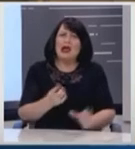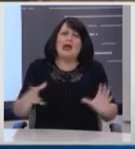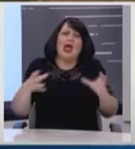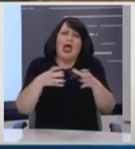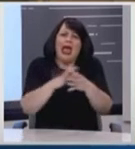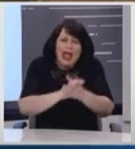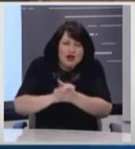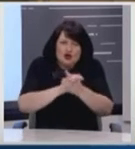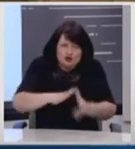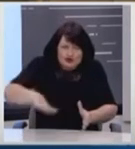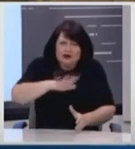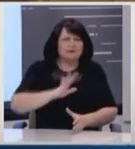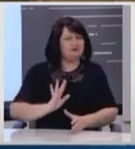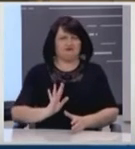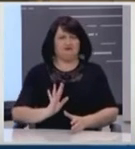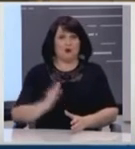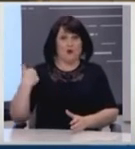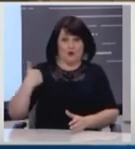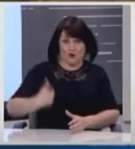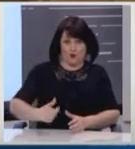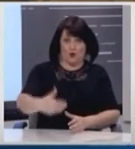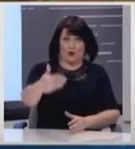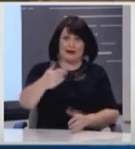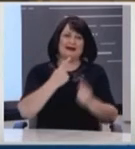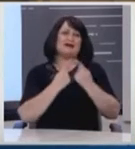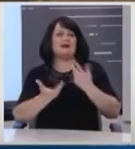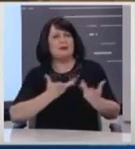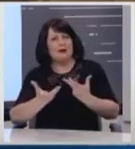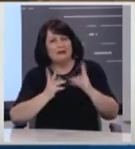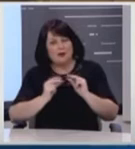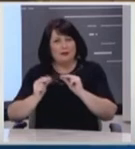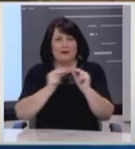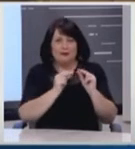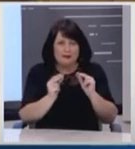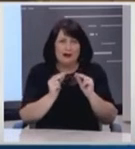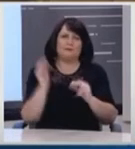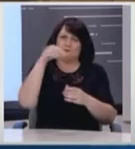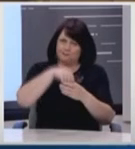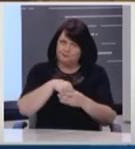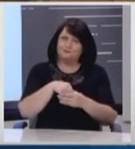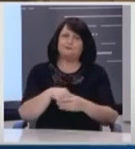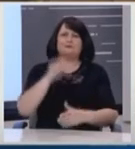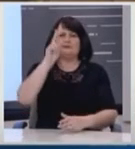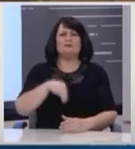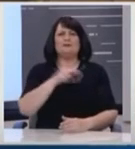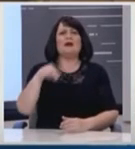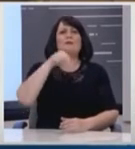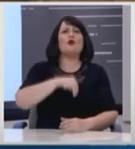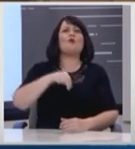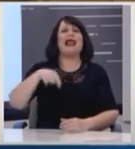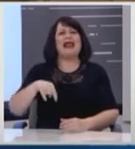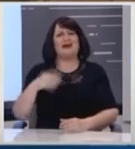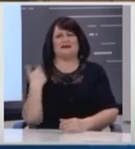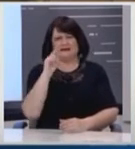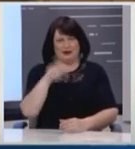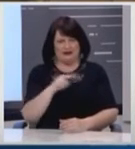νησιού. Όλη την τελευταία περίοδο των συνομιλιών, συμπεριλαμβανομένων και αυτών στο Μον Πελεράν στις αρχές του